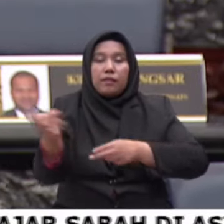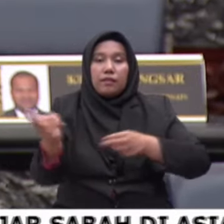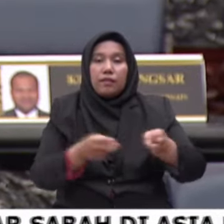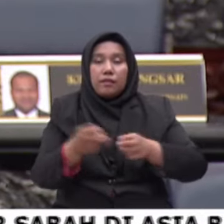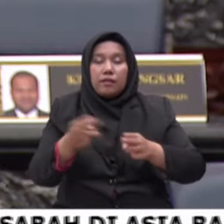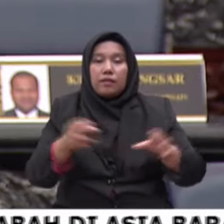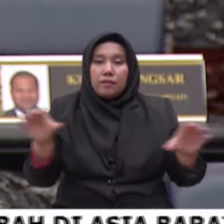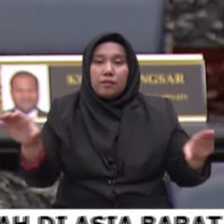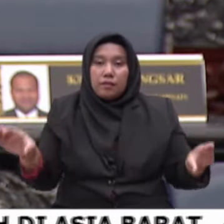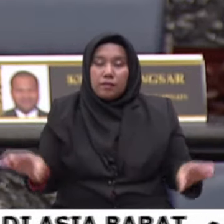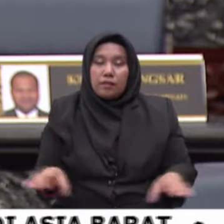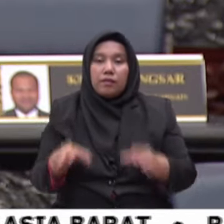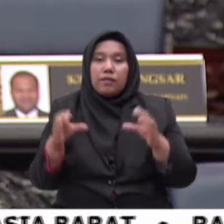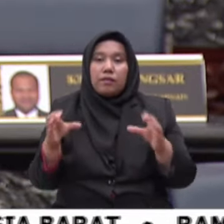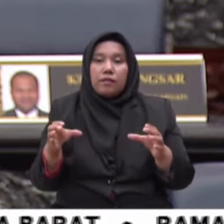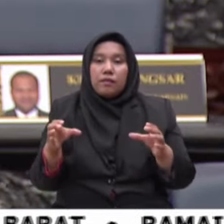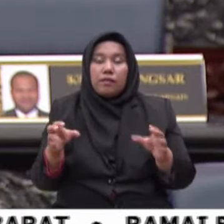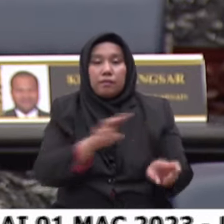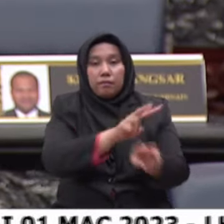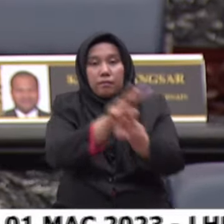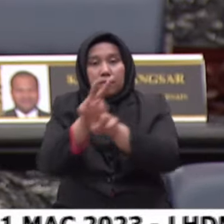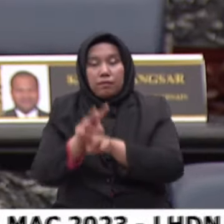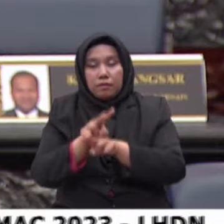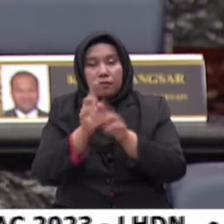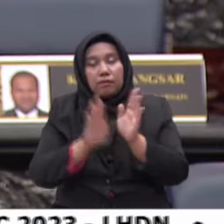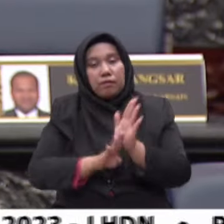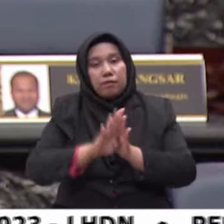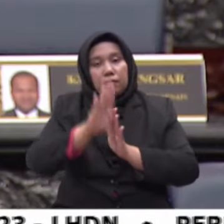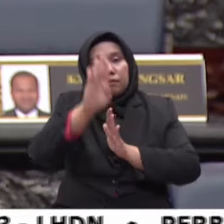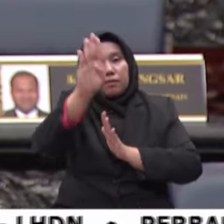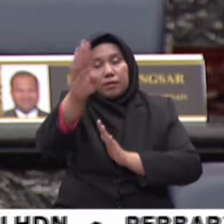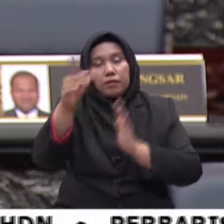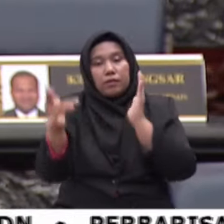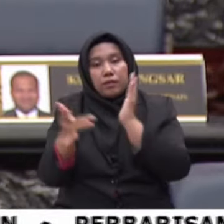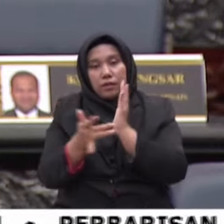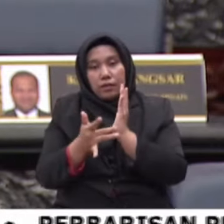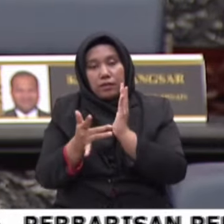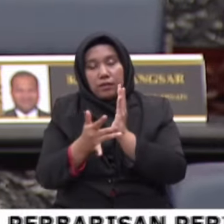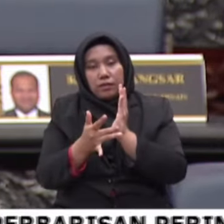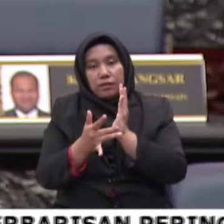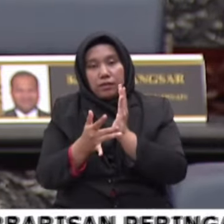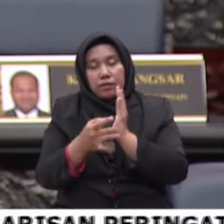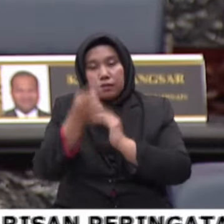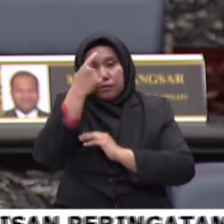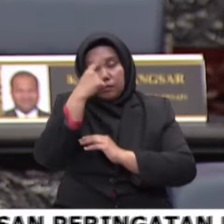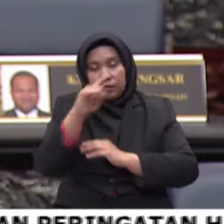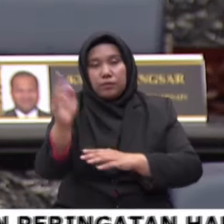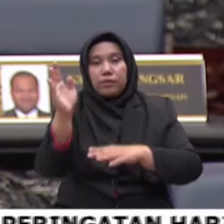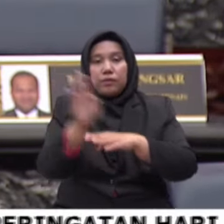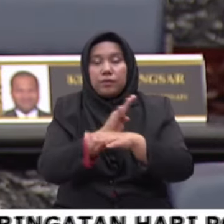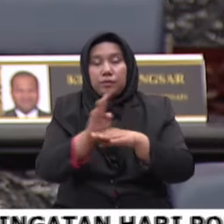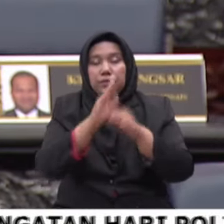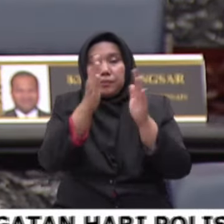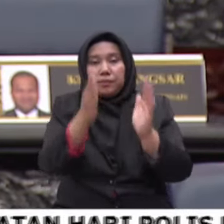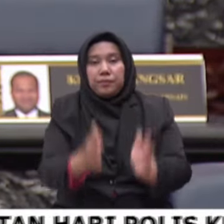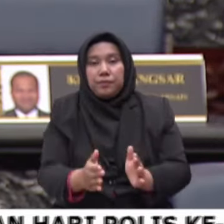pelaksanaan dan pemantauan pembangunan teknologi kepada usahawan-usahawan.